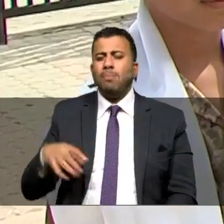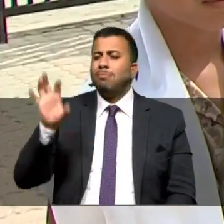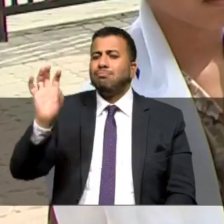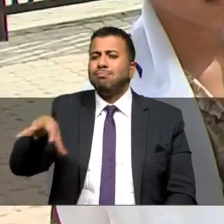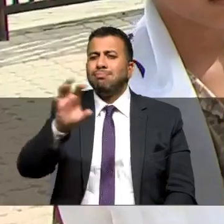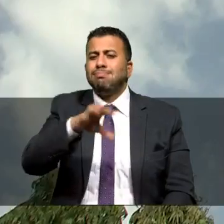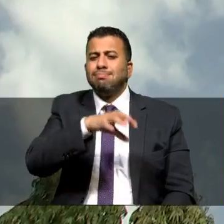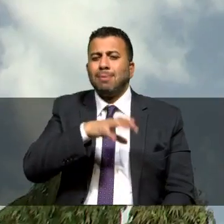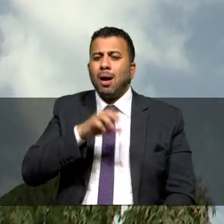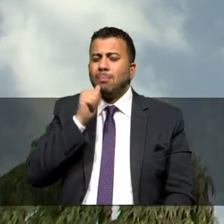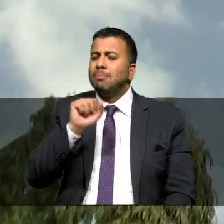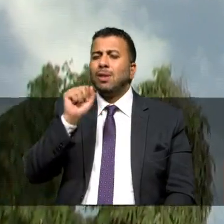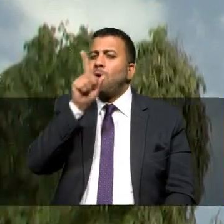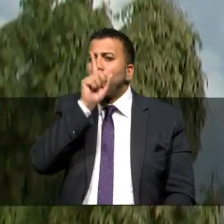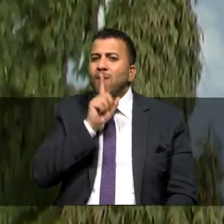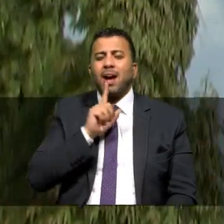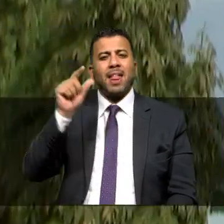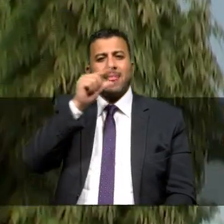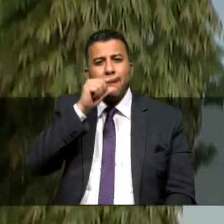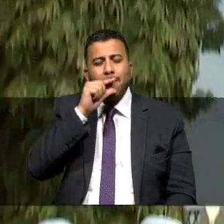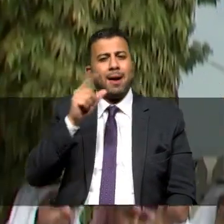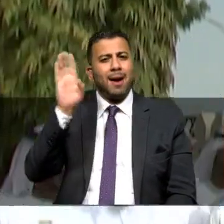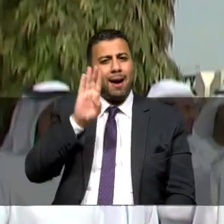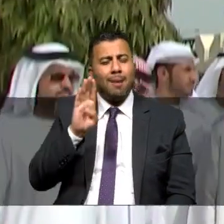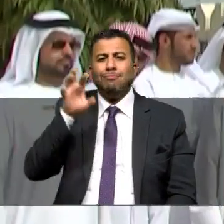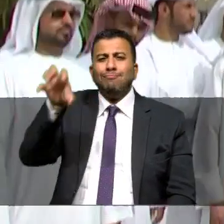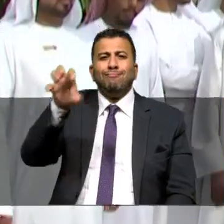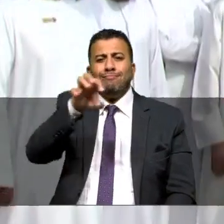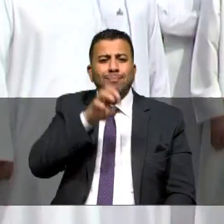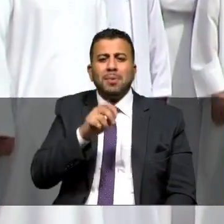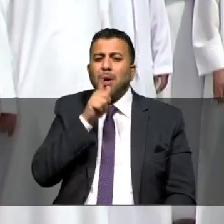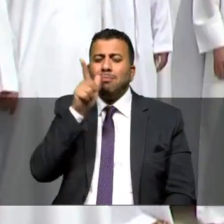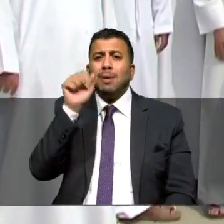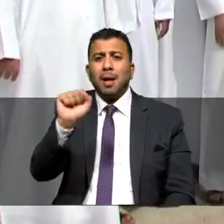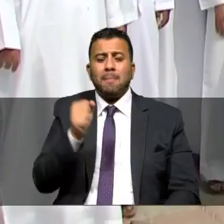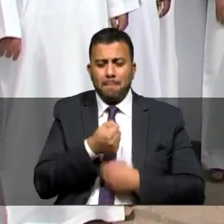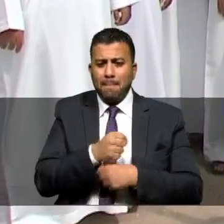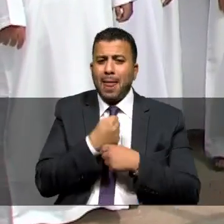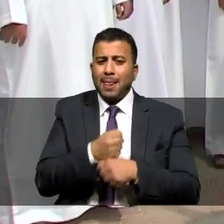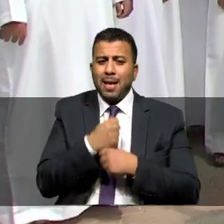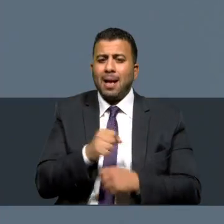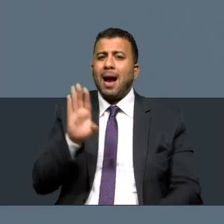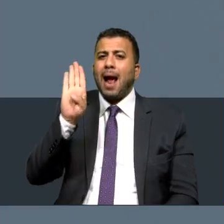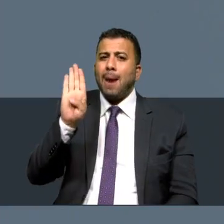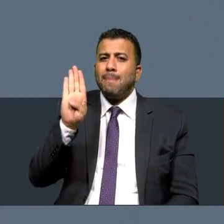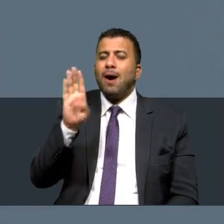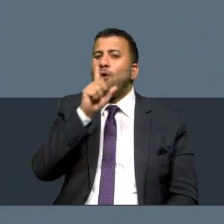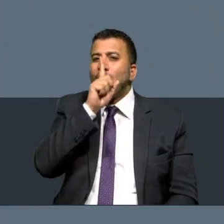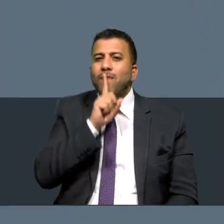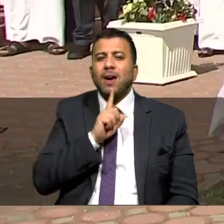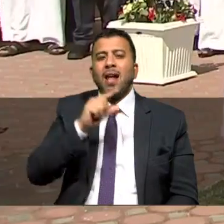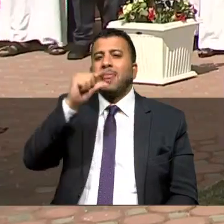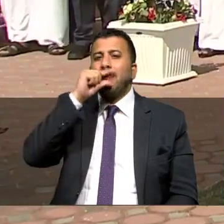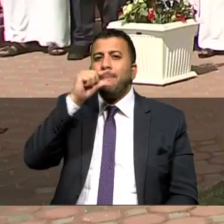في المنطقتين الوسطى والشرقية، ومن بينها احتفالات المجالس البلدية في كلباء وخورفكان